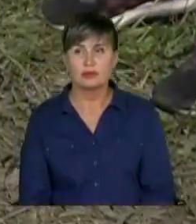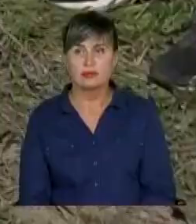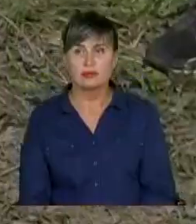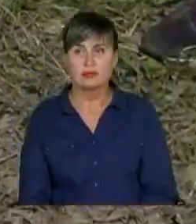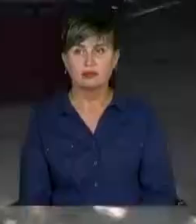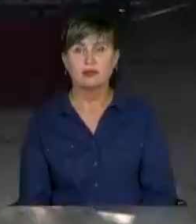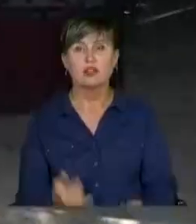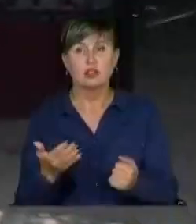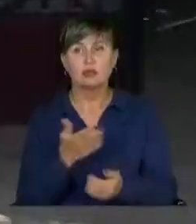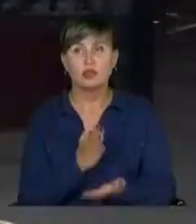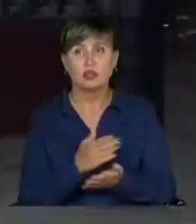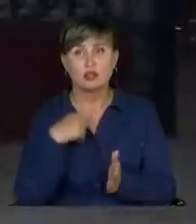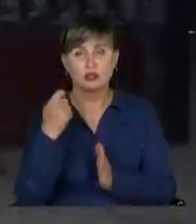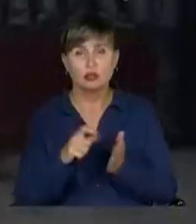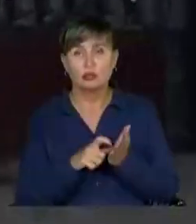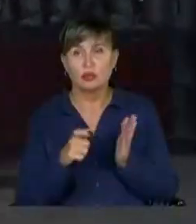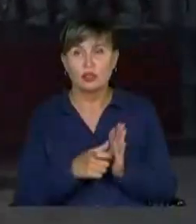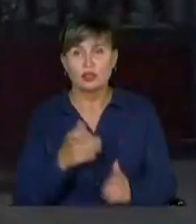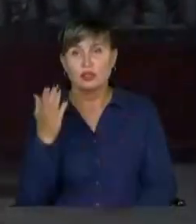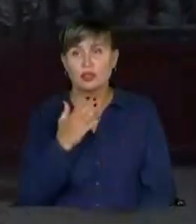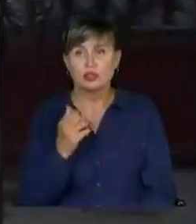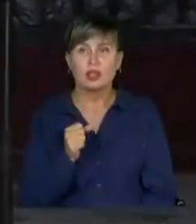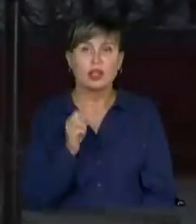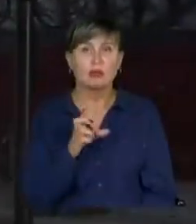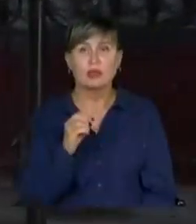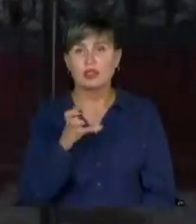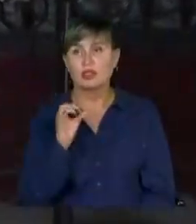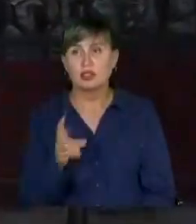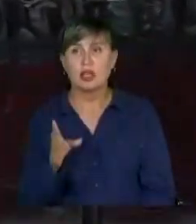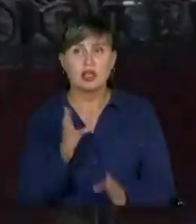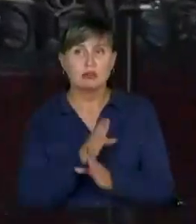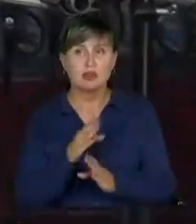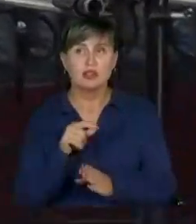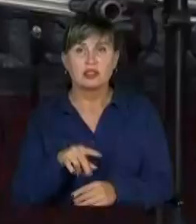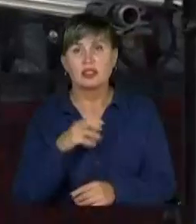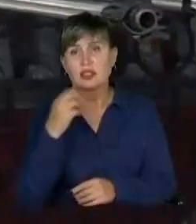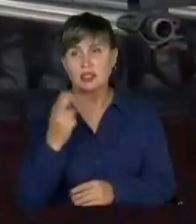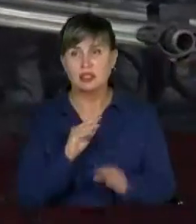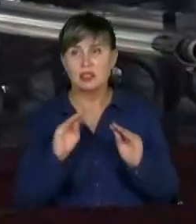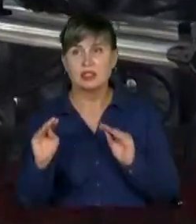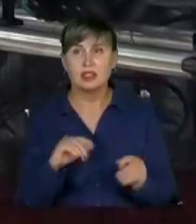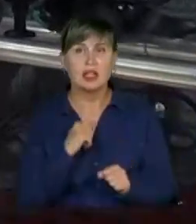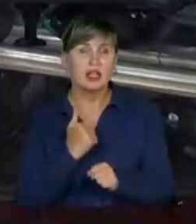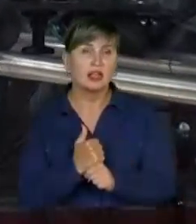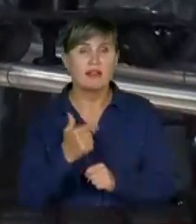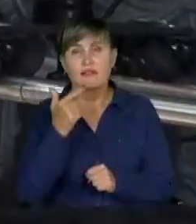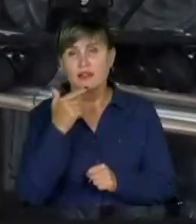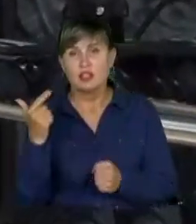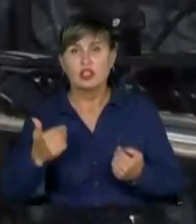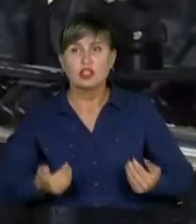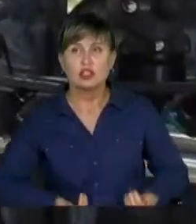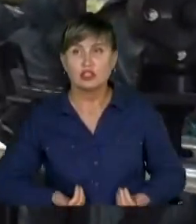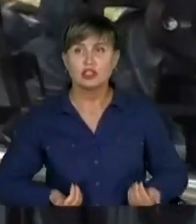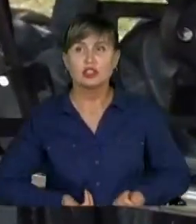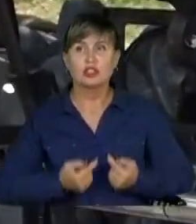Сейчас мы находимся на съемочной площадке телесериала «Ахбесек». Атмосфера здесь в национальном колорите, ведь главные герои – жители обычного